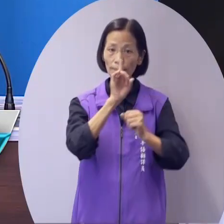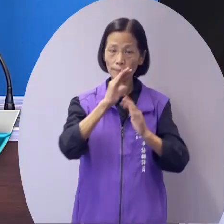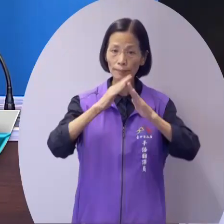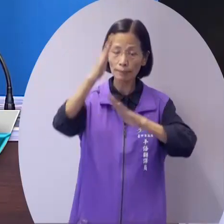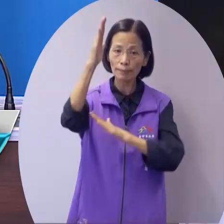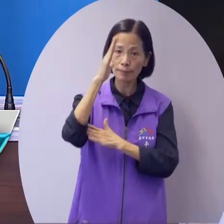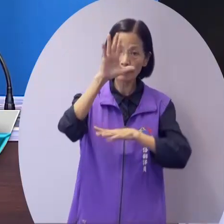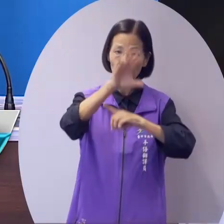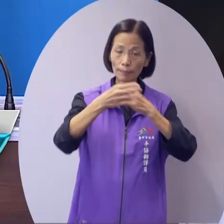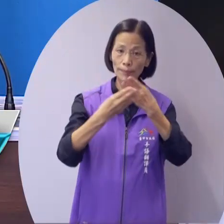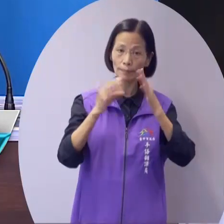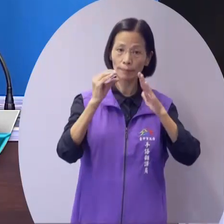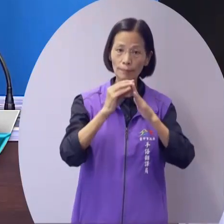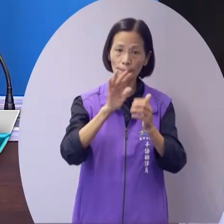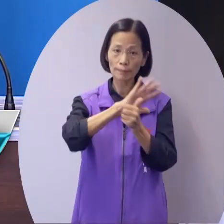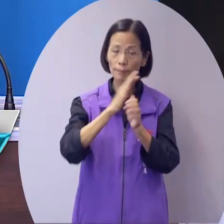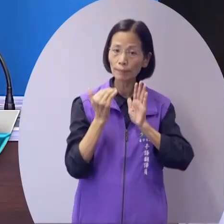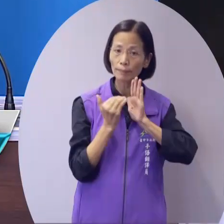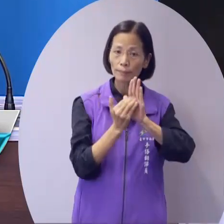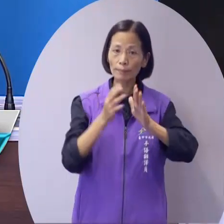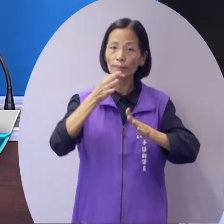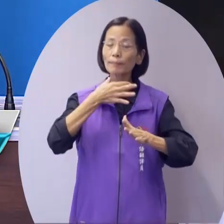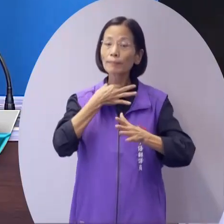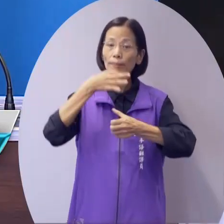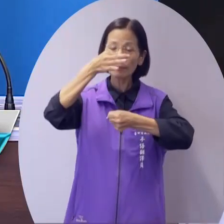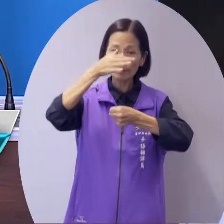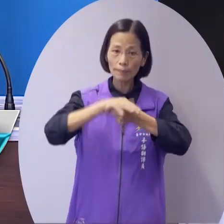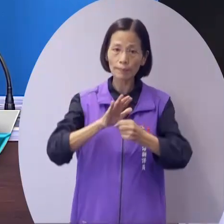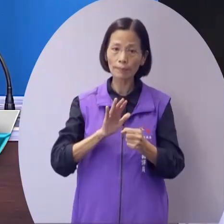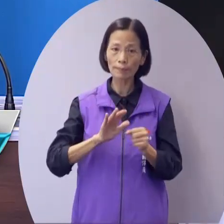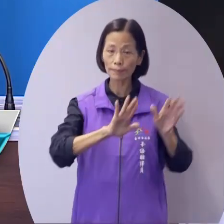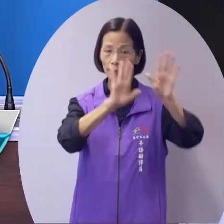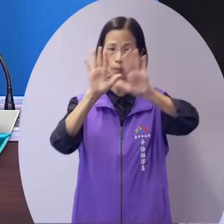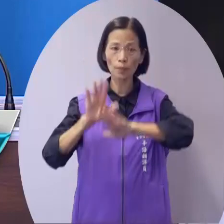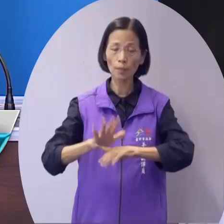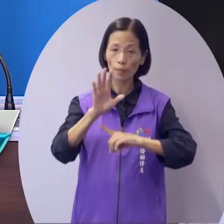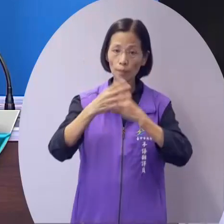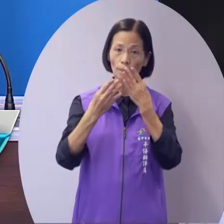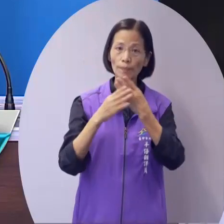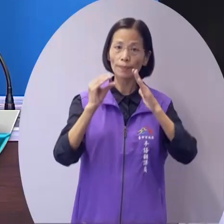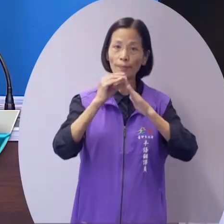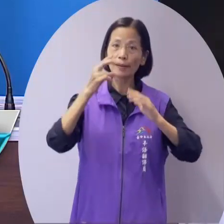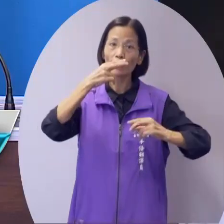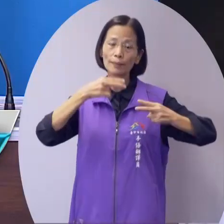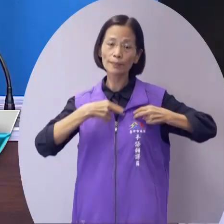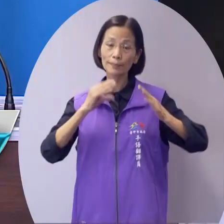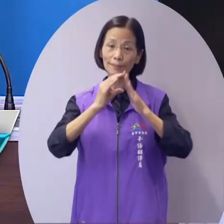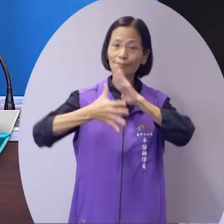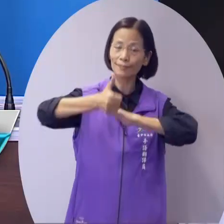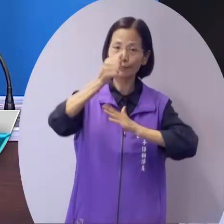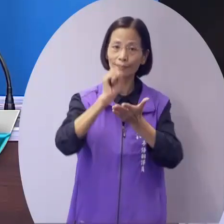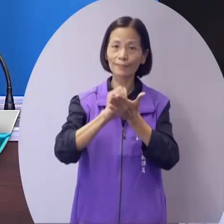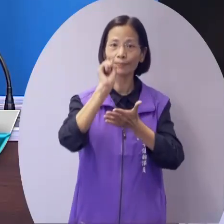市政府农业局防疫作为及纾困推动情形，请农业局蔡局长报告。